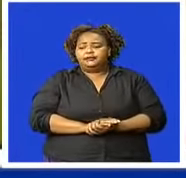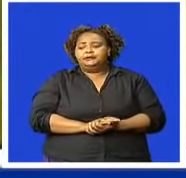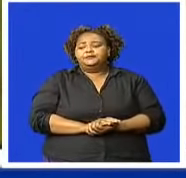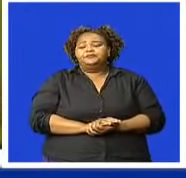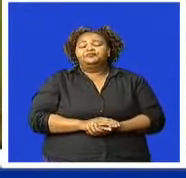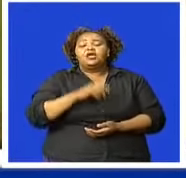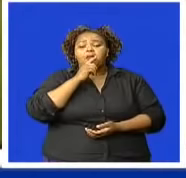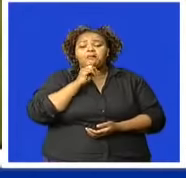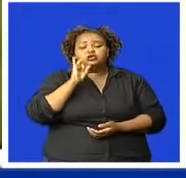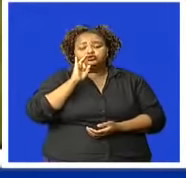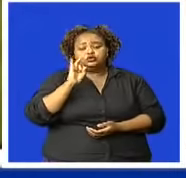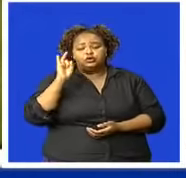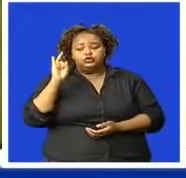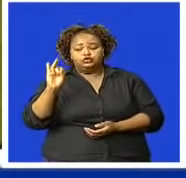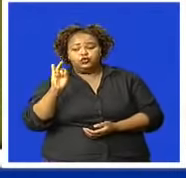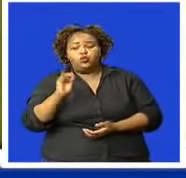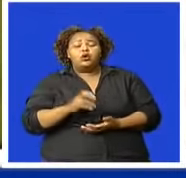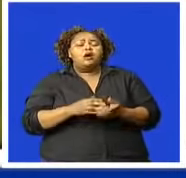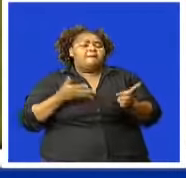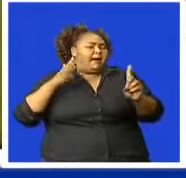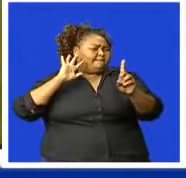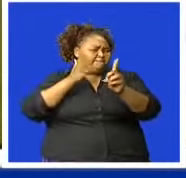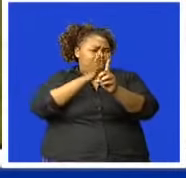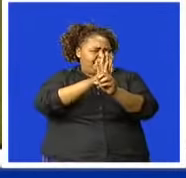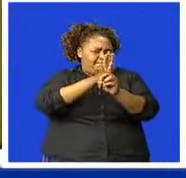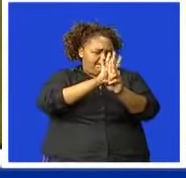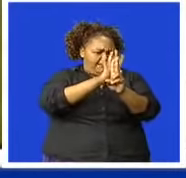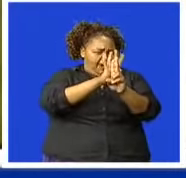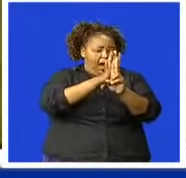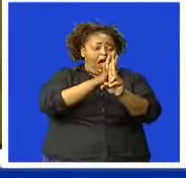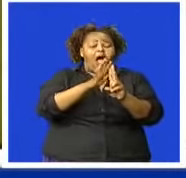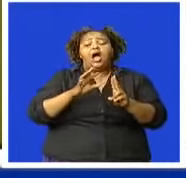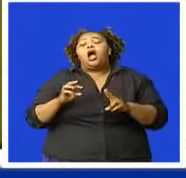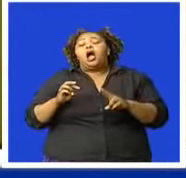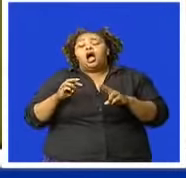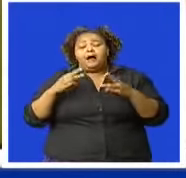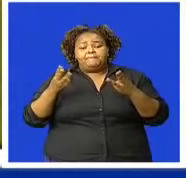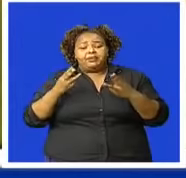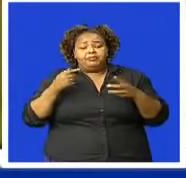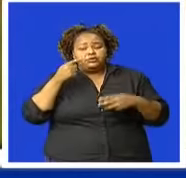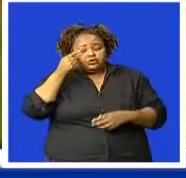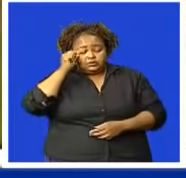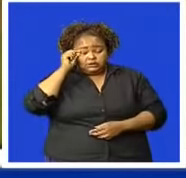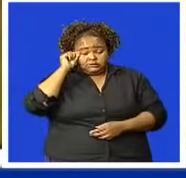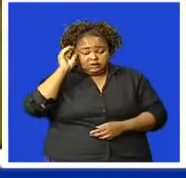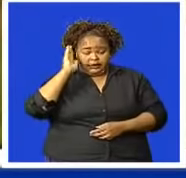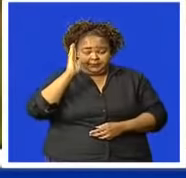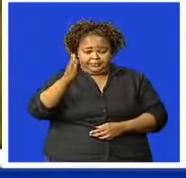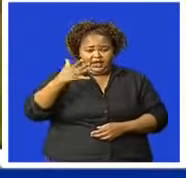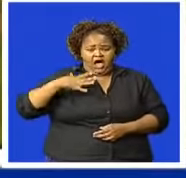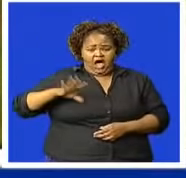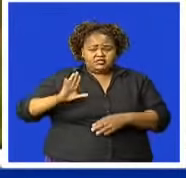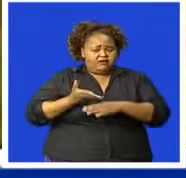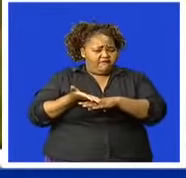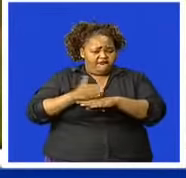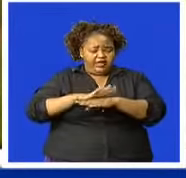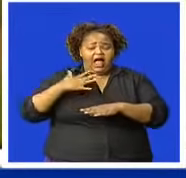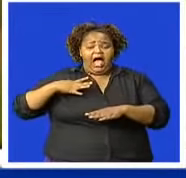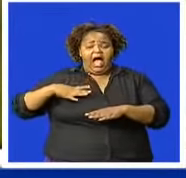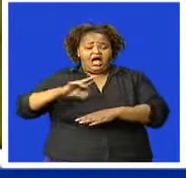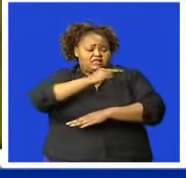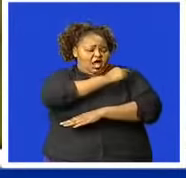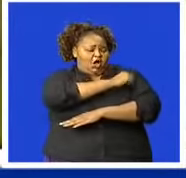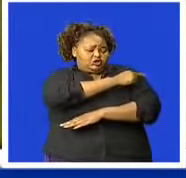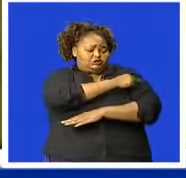kanye nalenye bahlaselwa ngesicuku esigangeni ngemgcibelo. Munye walamajaha usishile emhlabeni kanzi lo